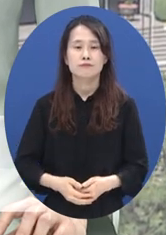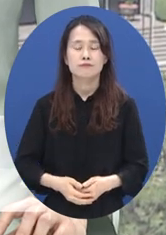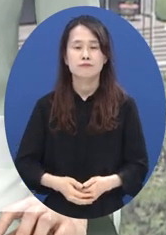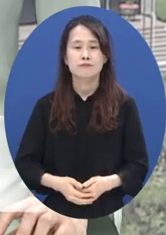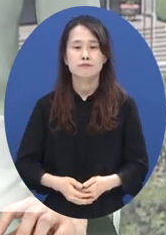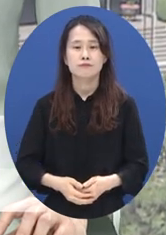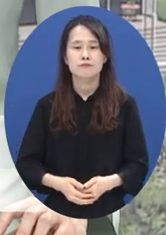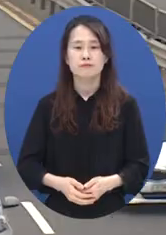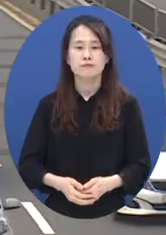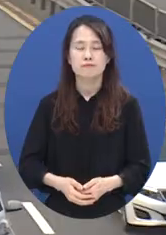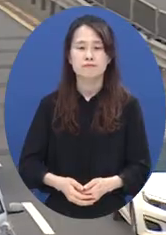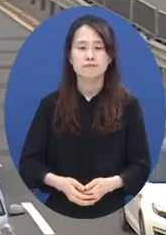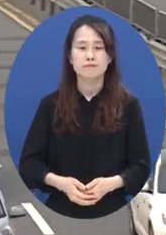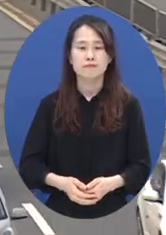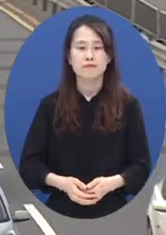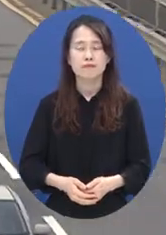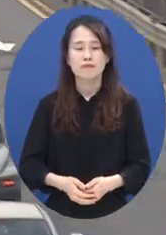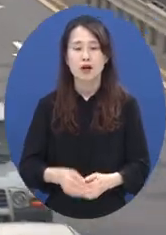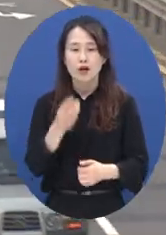기자입니다.